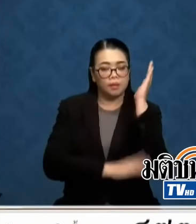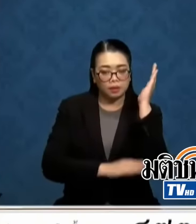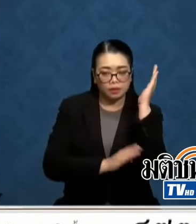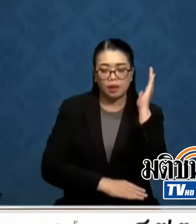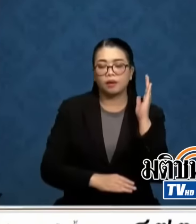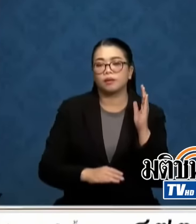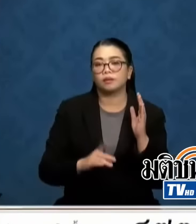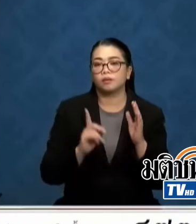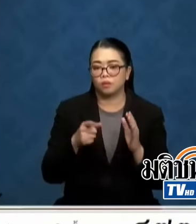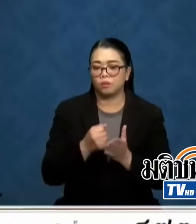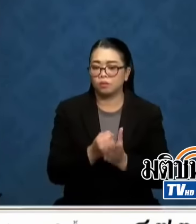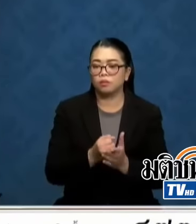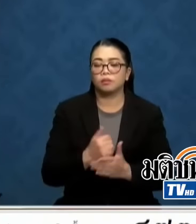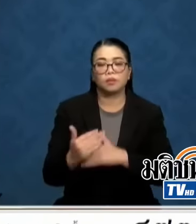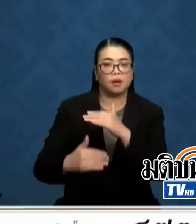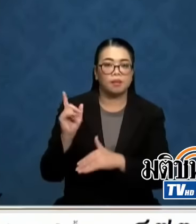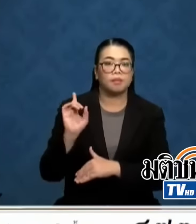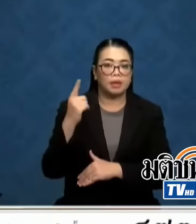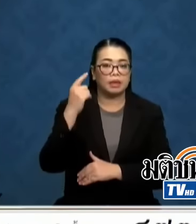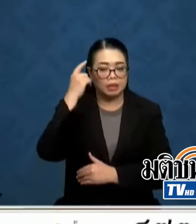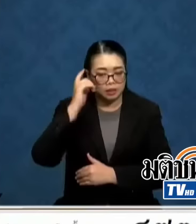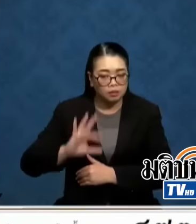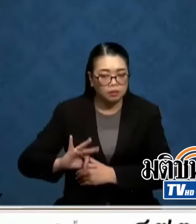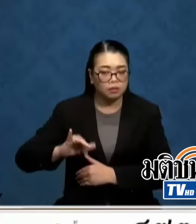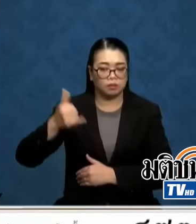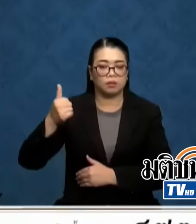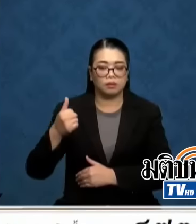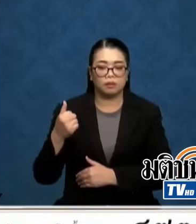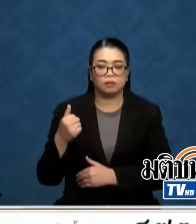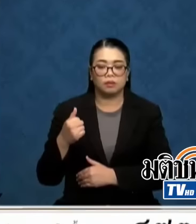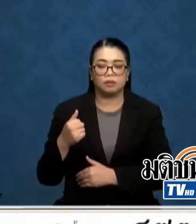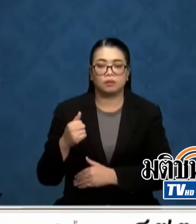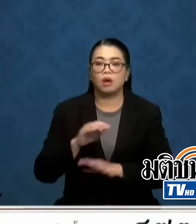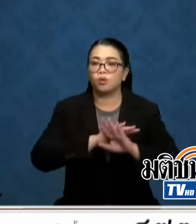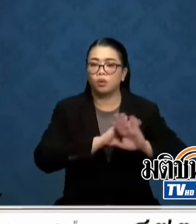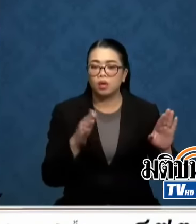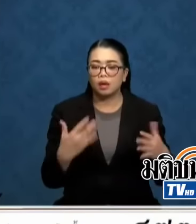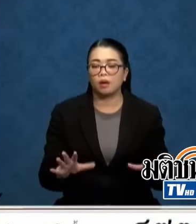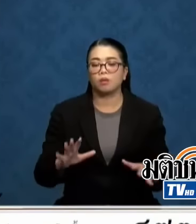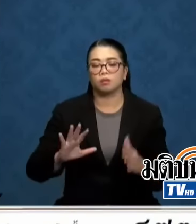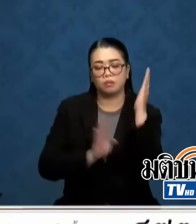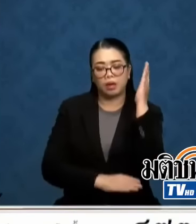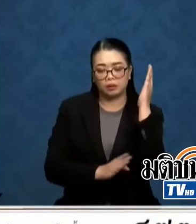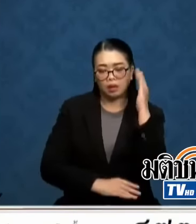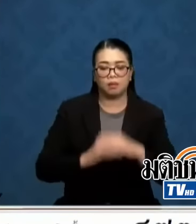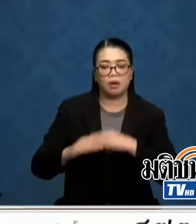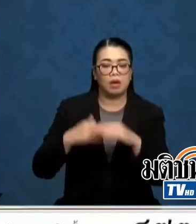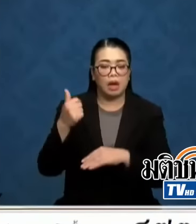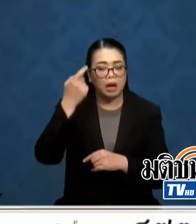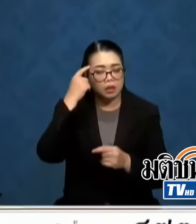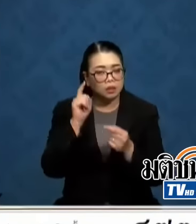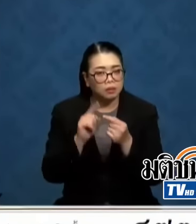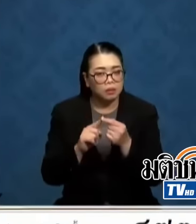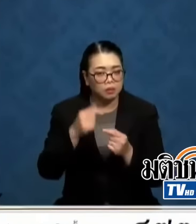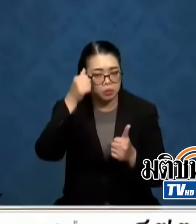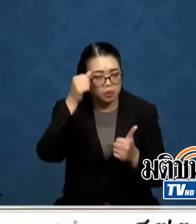จัชภาคใต้มันอาจจะดีขึ้นกว่าที่เป็นอยู่ถึงมาอาจจะไม่สำเร็จลุล่วงไป